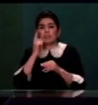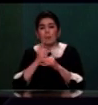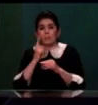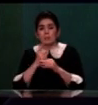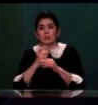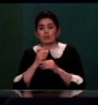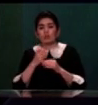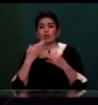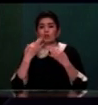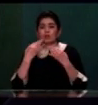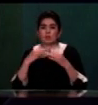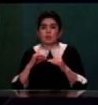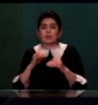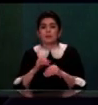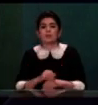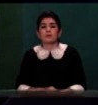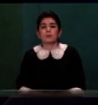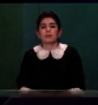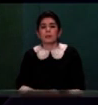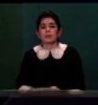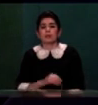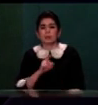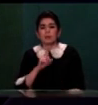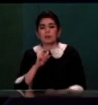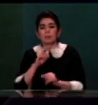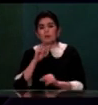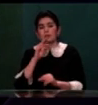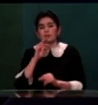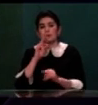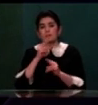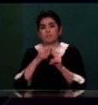ya'ni ruxsat berish yoki taqiqlash.